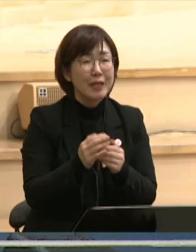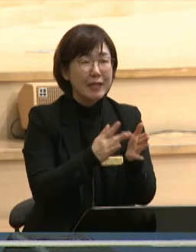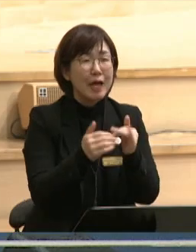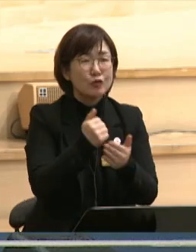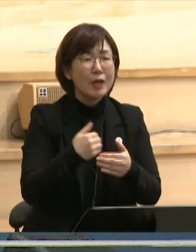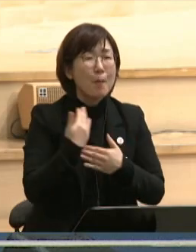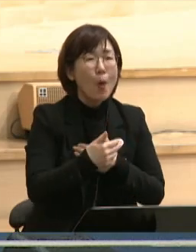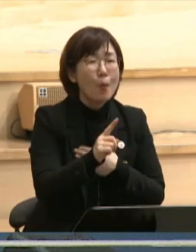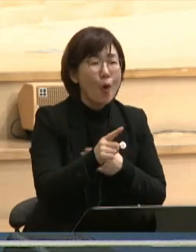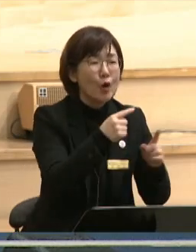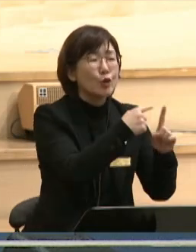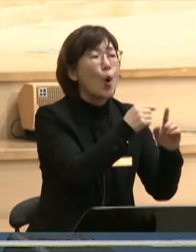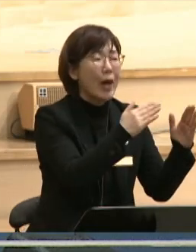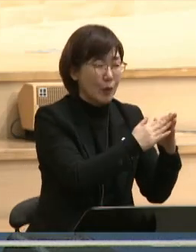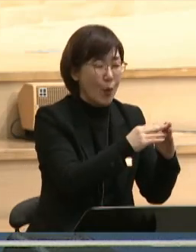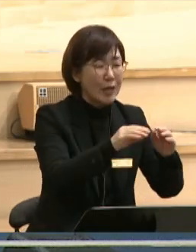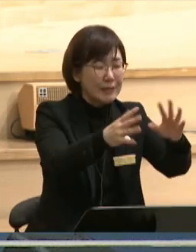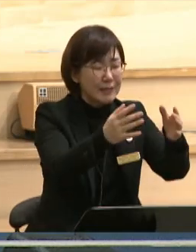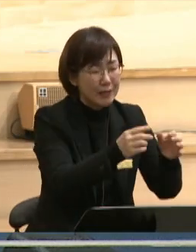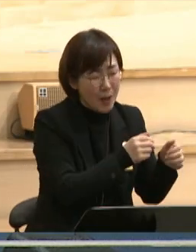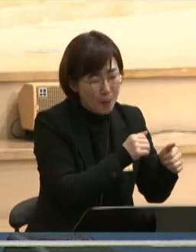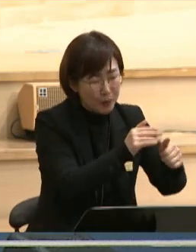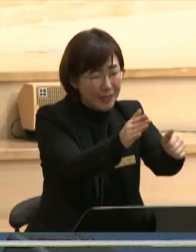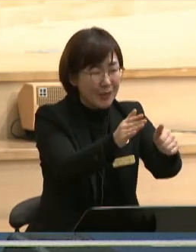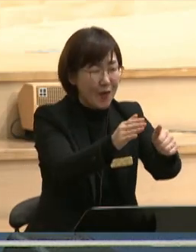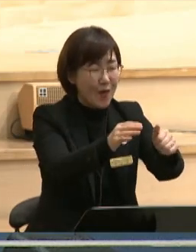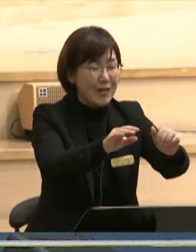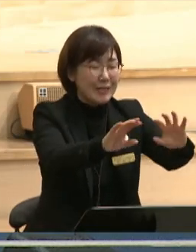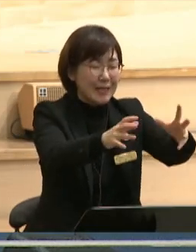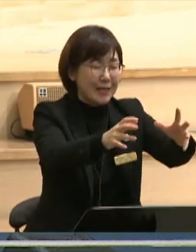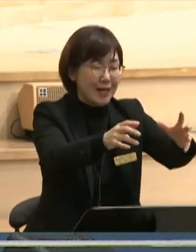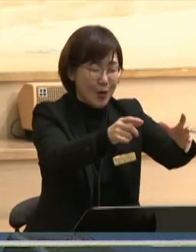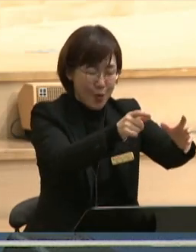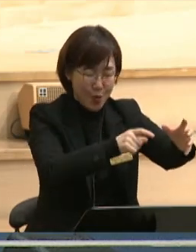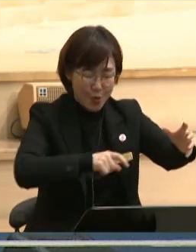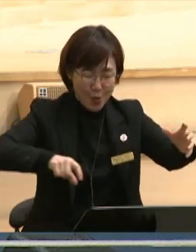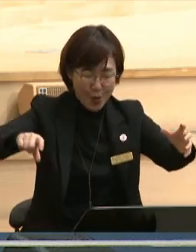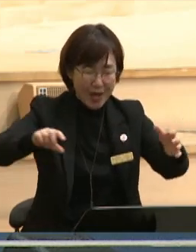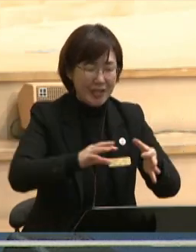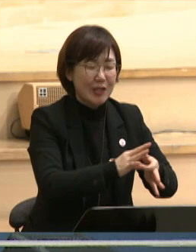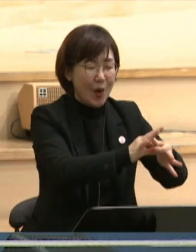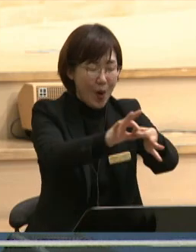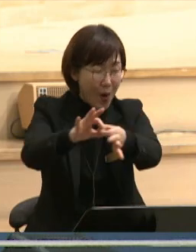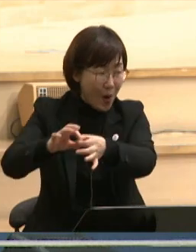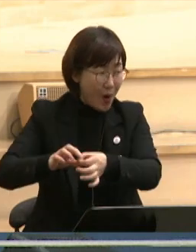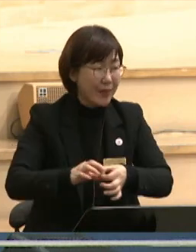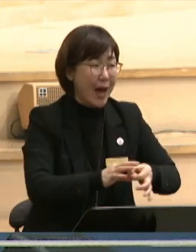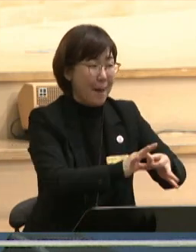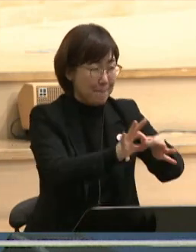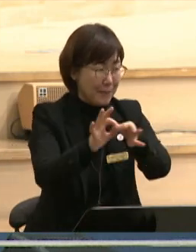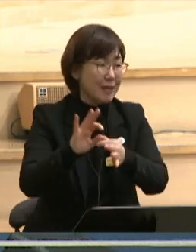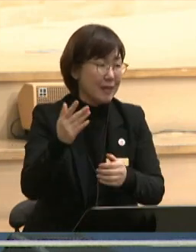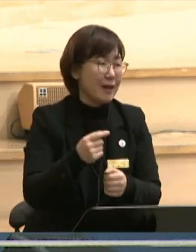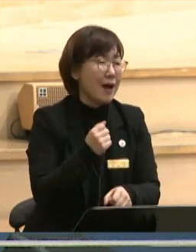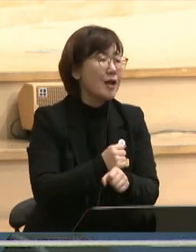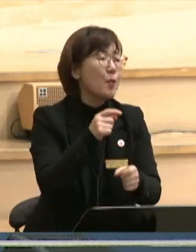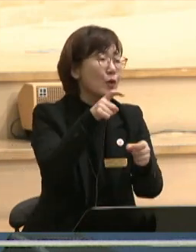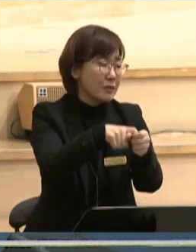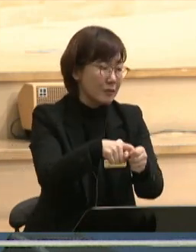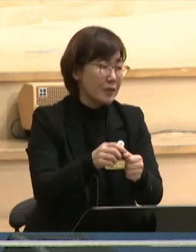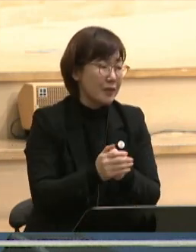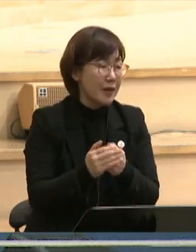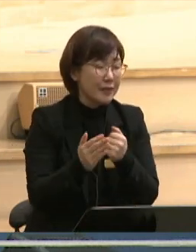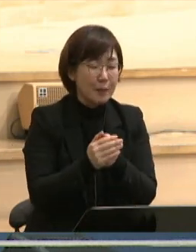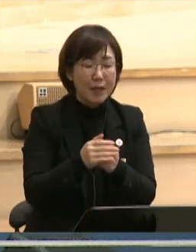세상과 하나님을 연합시키려 하는 것입니다 예수님의 십자가의 사건은 그래서